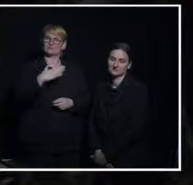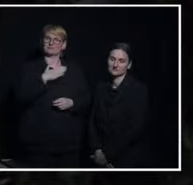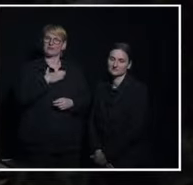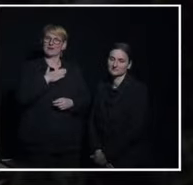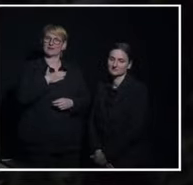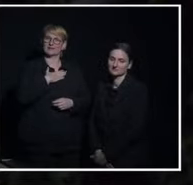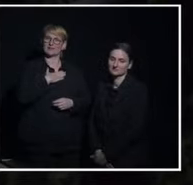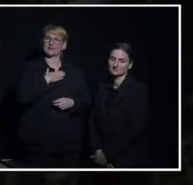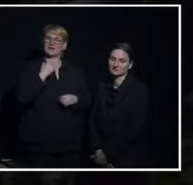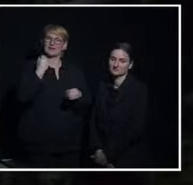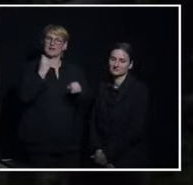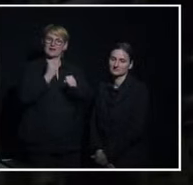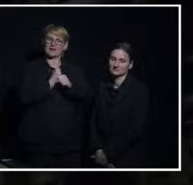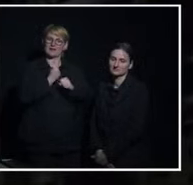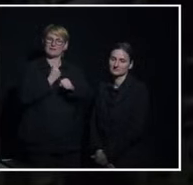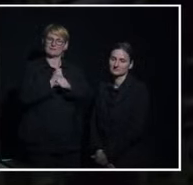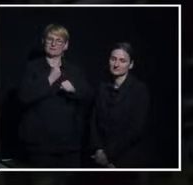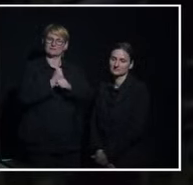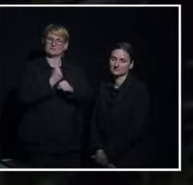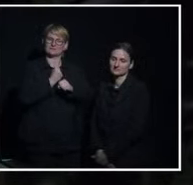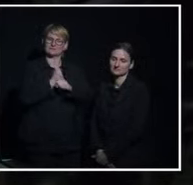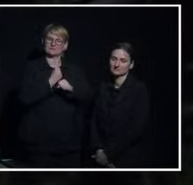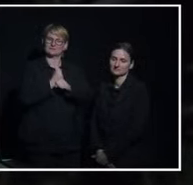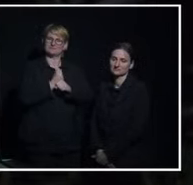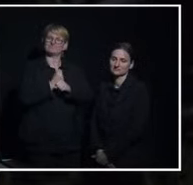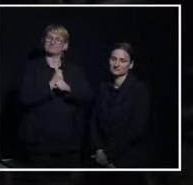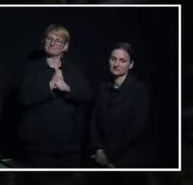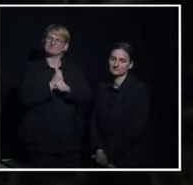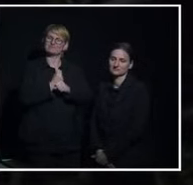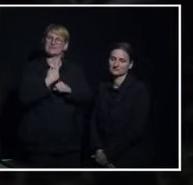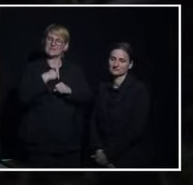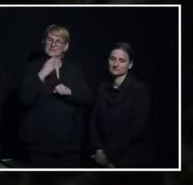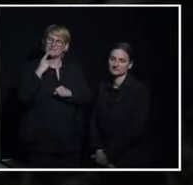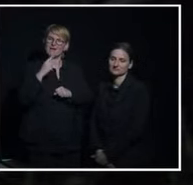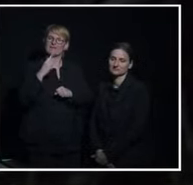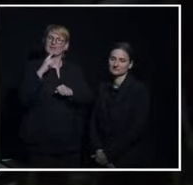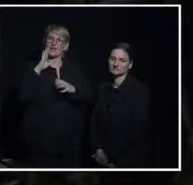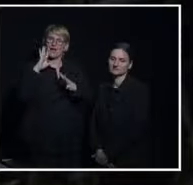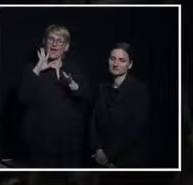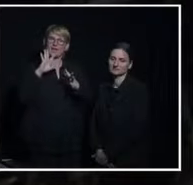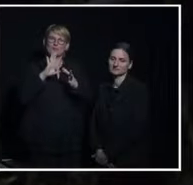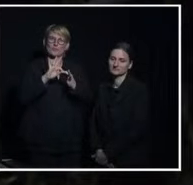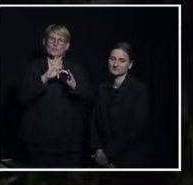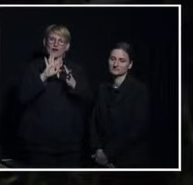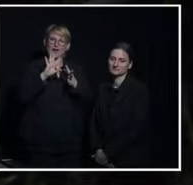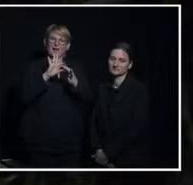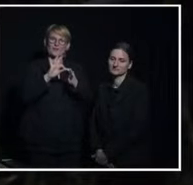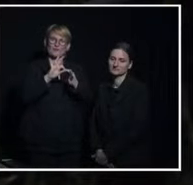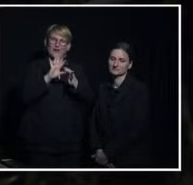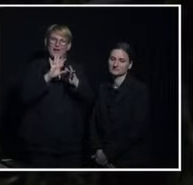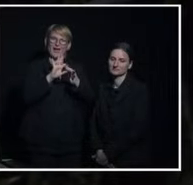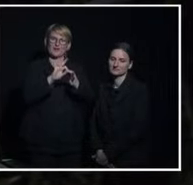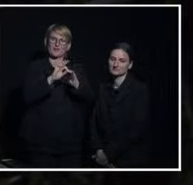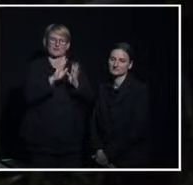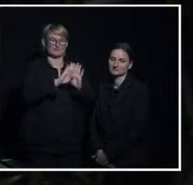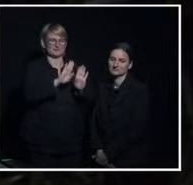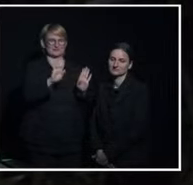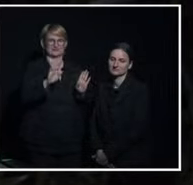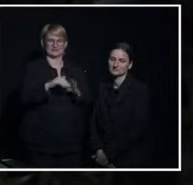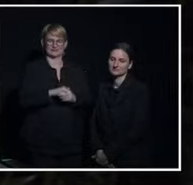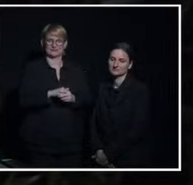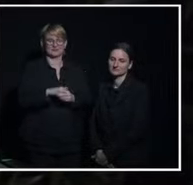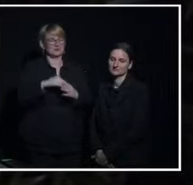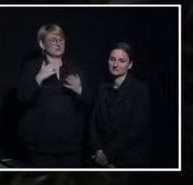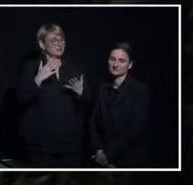Tätigkeit nun daran doch immer wieder anknüpfe. Und da sind nun dann auch die